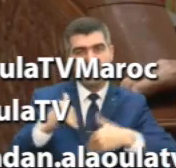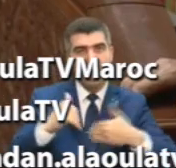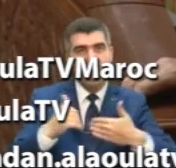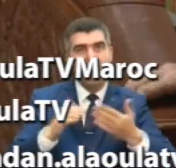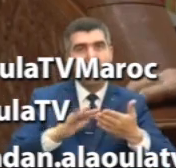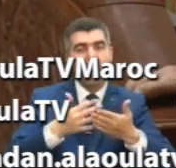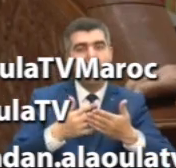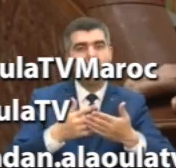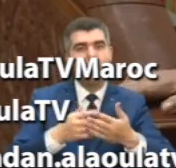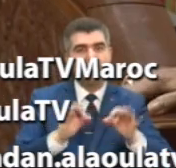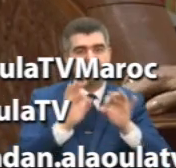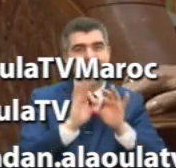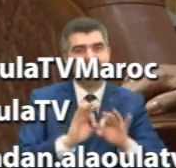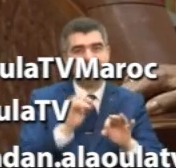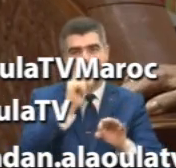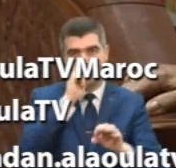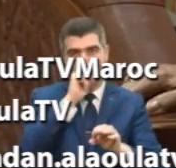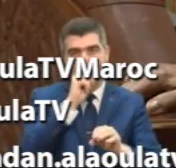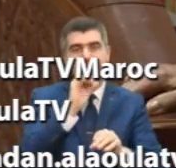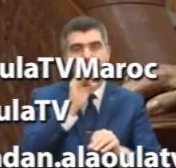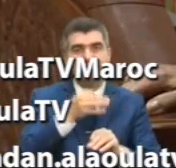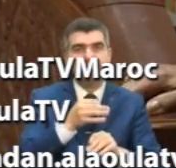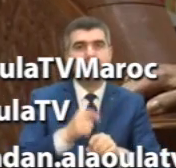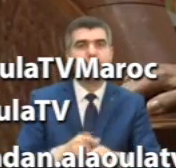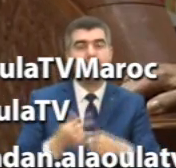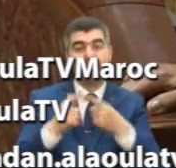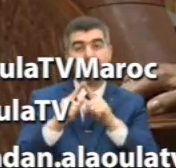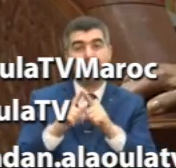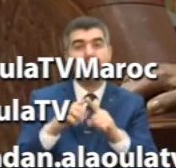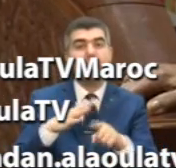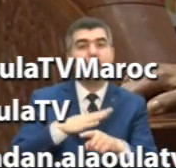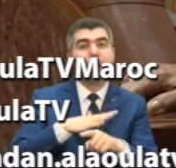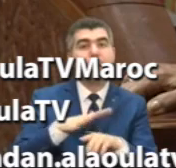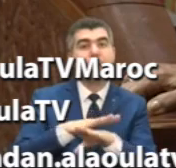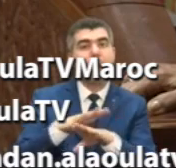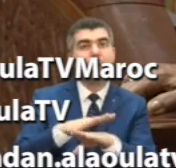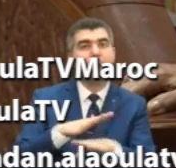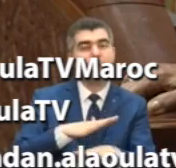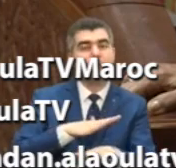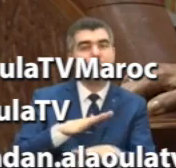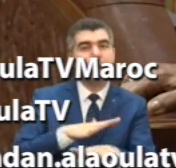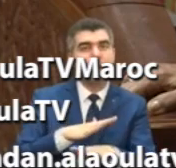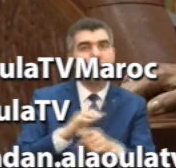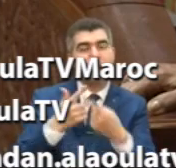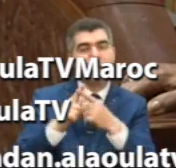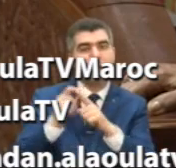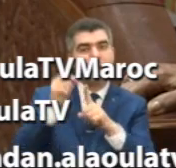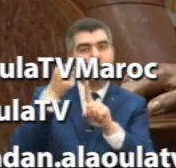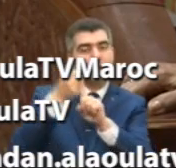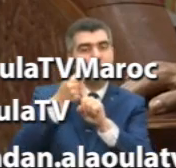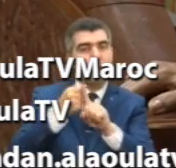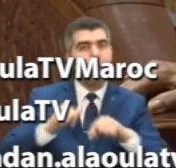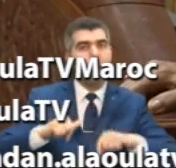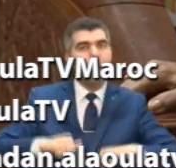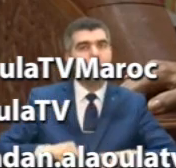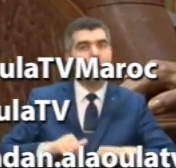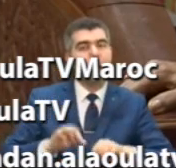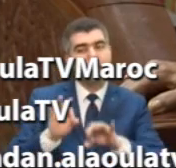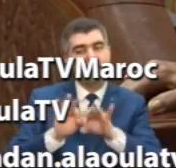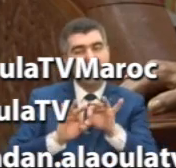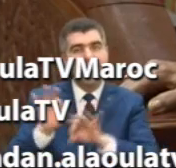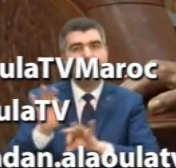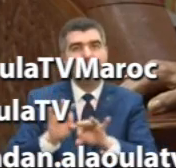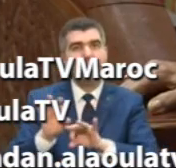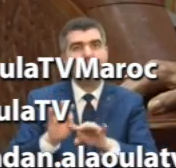ناقصة التجهيز، واليوم الوزارة في إطار سياسة المدينة كتشتغل على واحد الاستراتيجية باش كيفاش يمكننا في